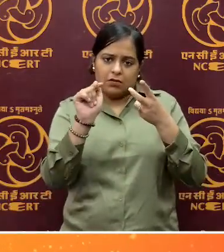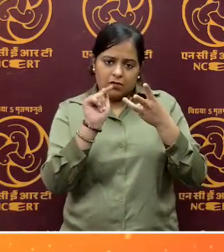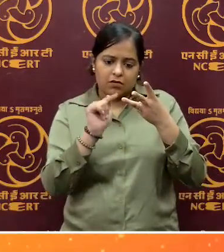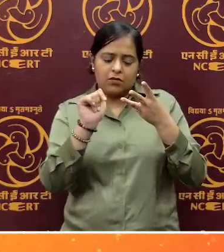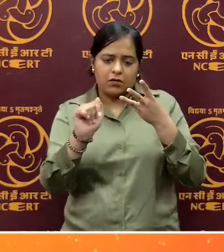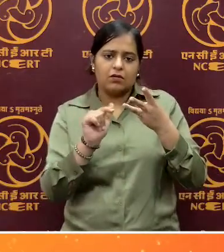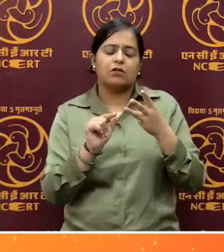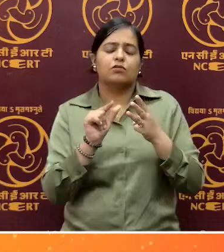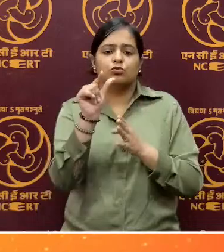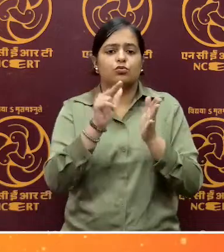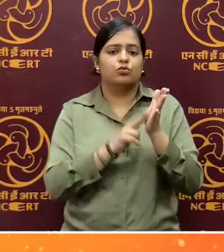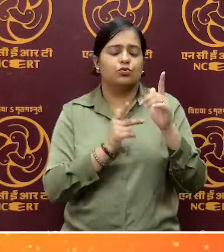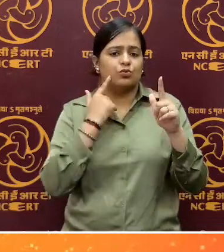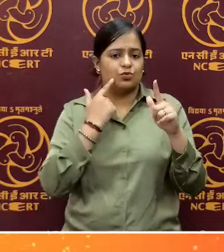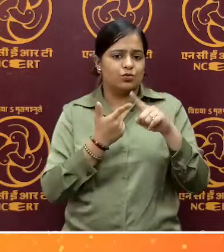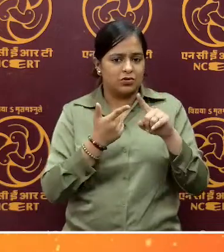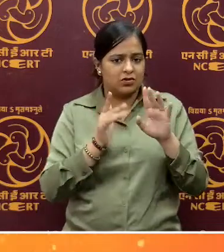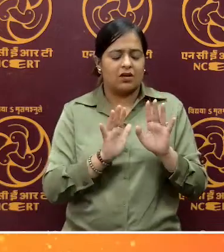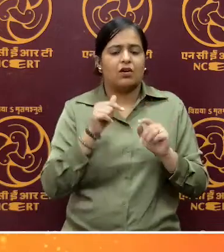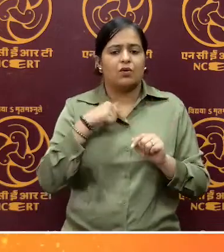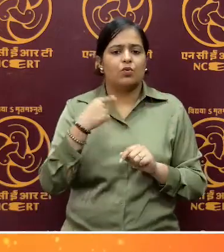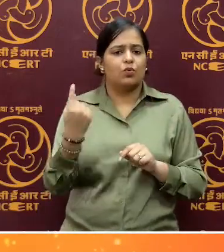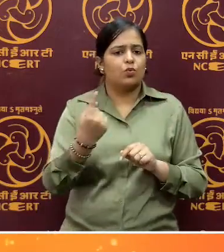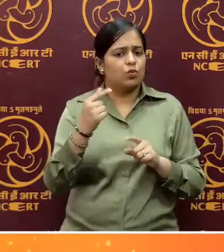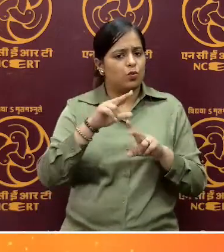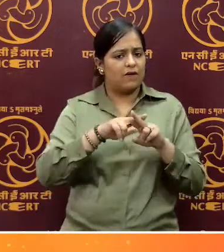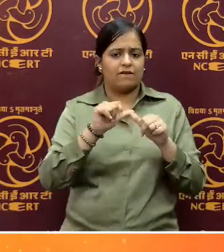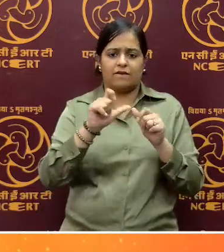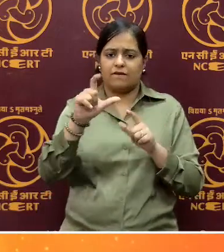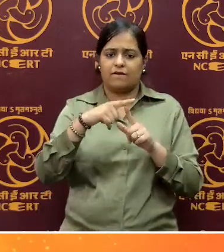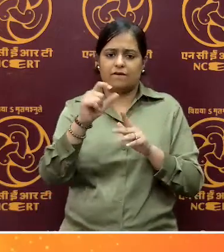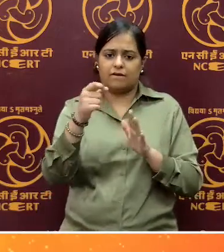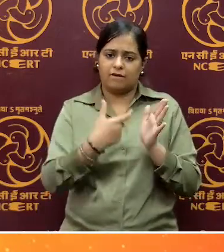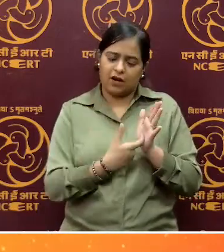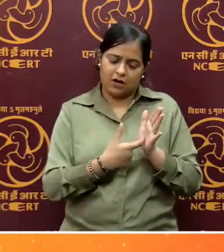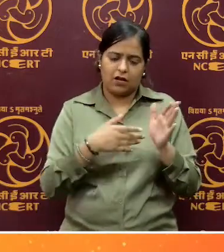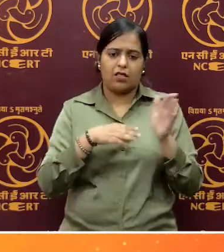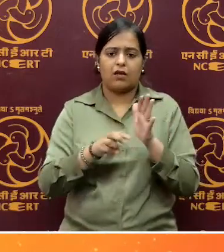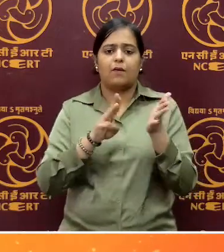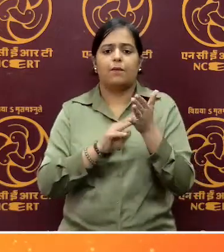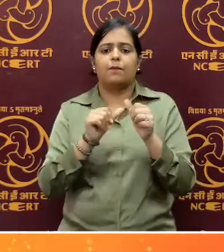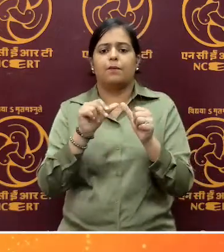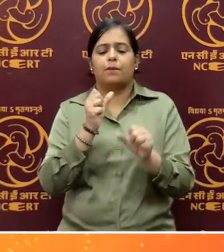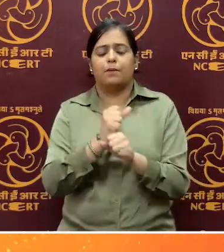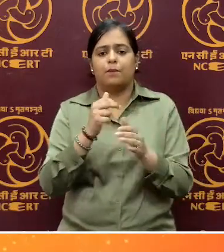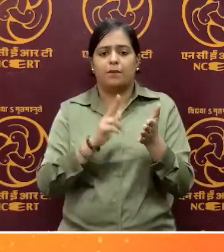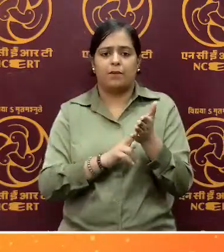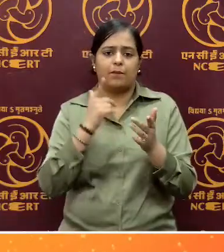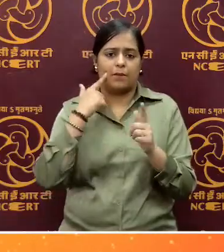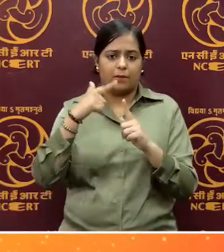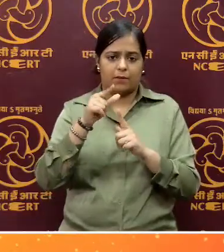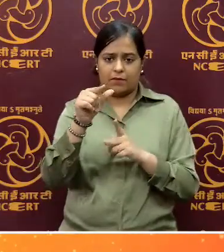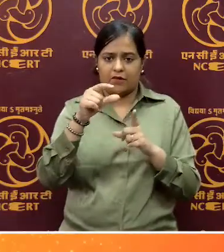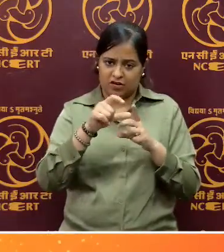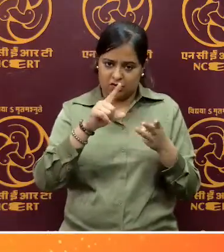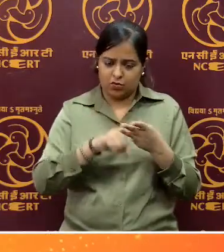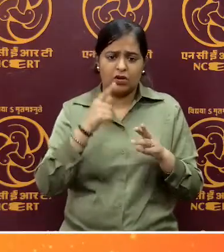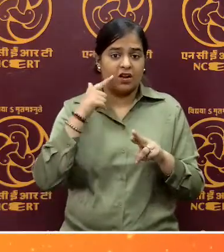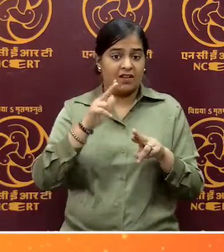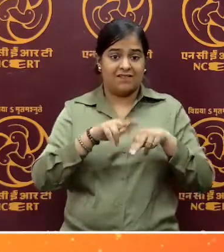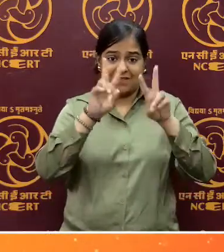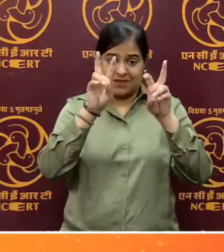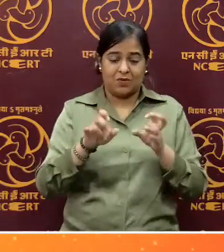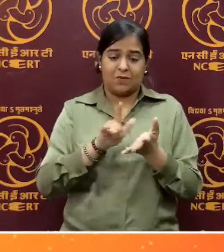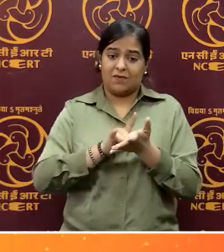unit इसमें है. We have only one factor that is known as magnitude. Whereas velocity, when you said about aeroplane, the